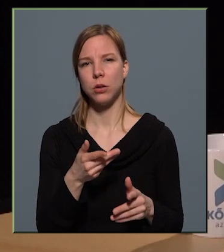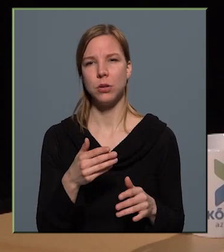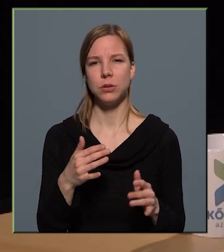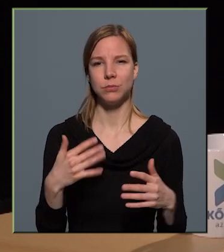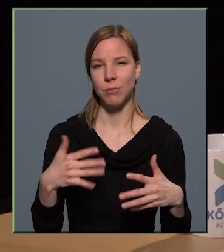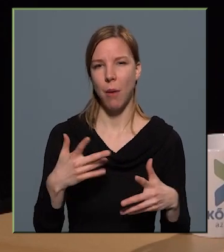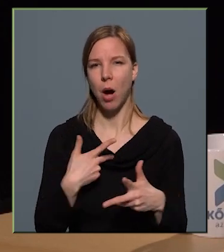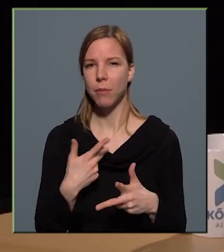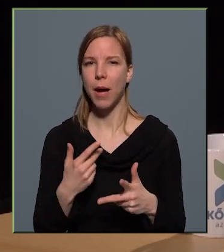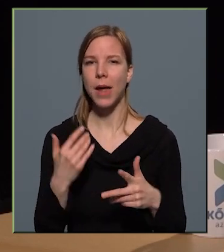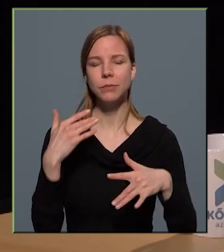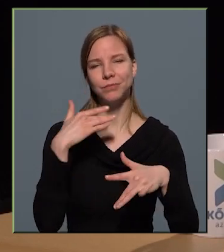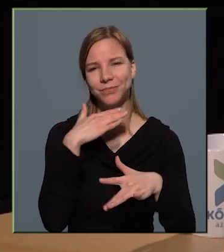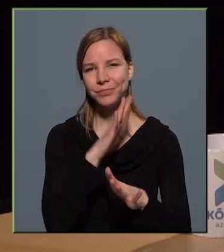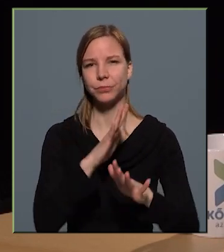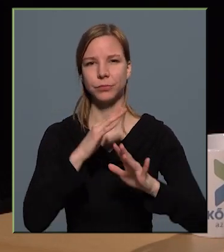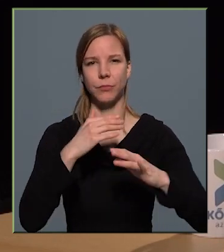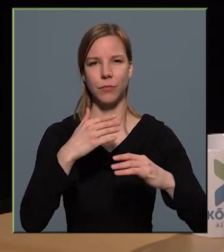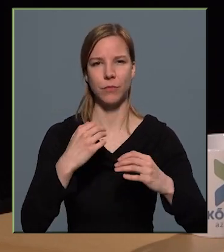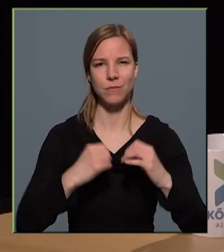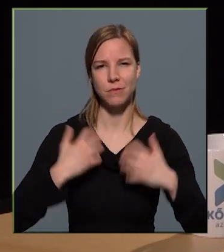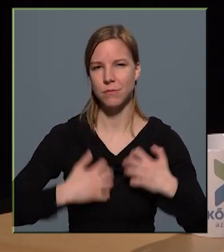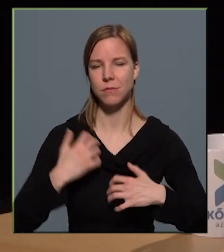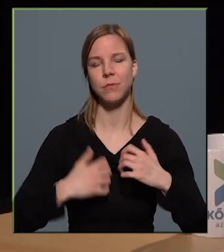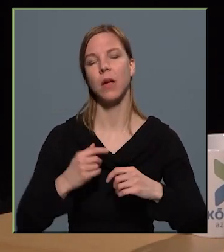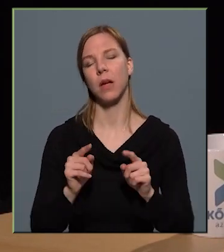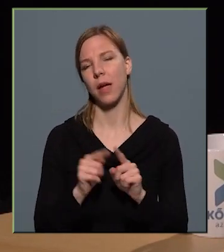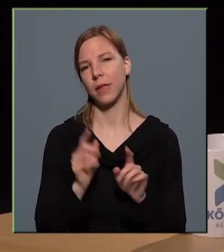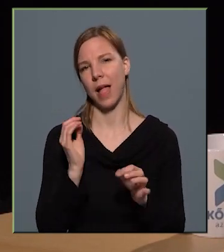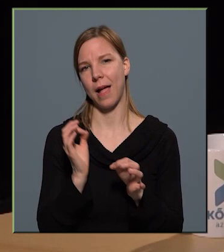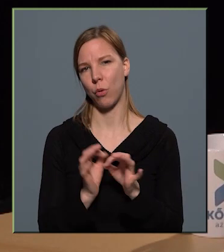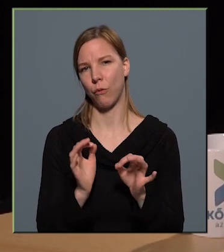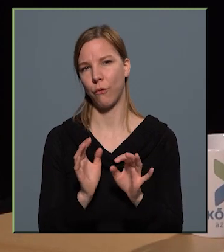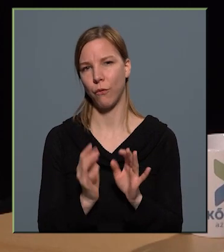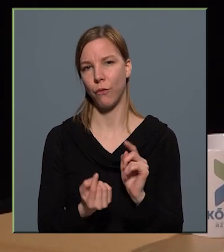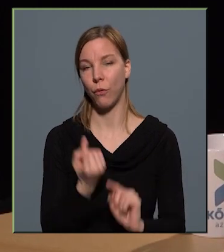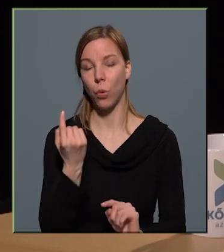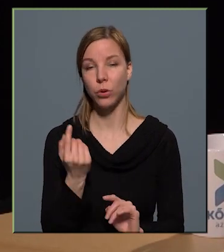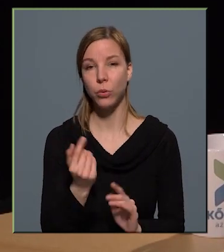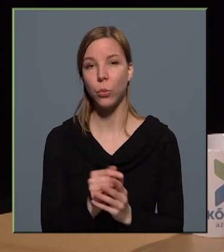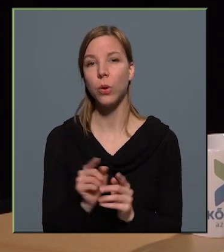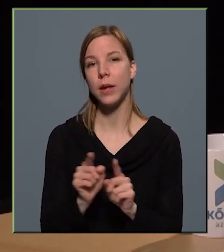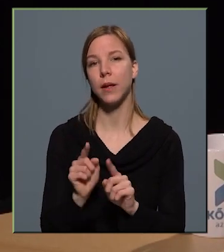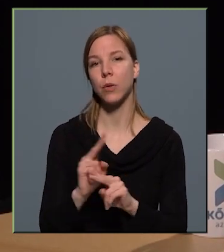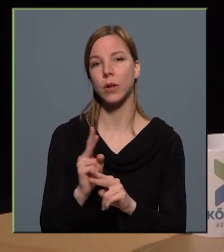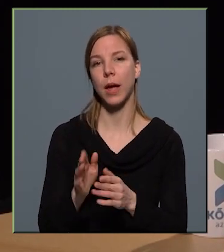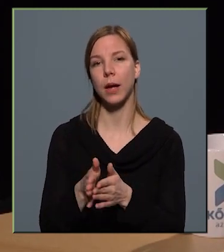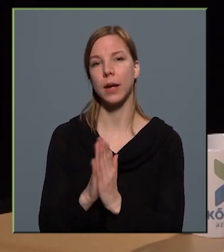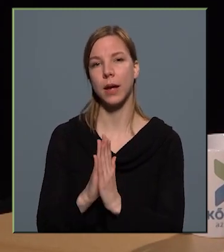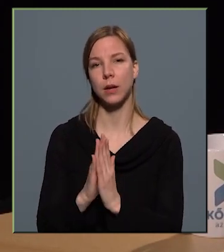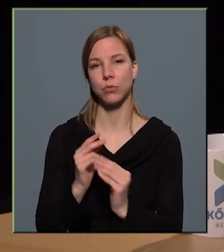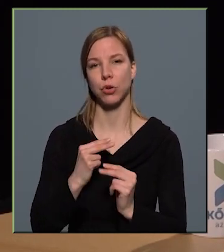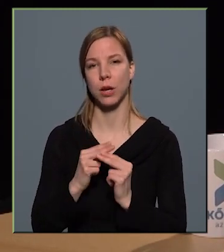hangját ez az amaz, tehát ilyen eseteink is előfordulnak az egészségügyi ellátórendszer, amikor kérik a segítségünket.